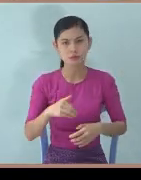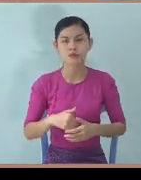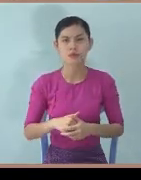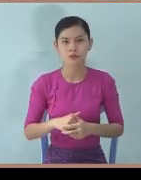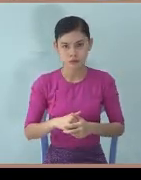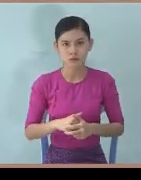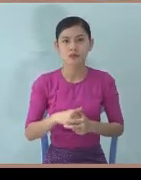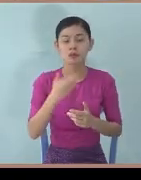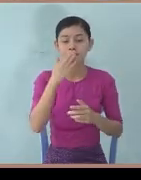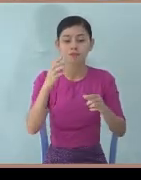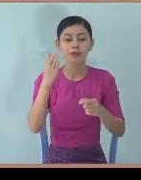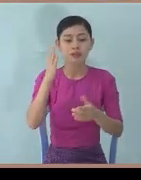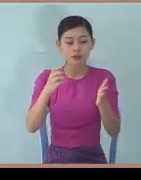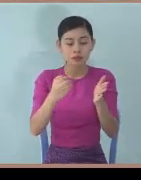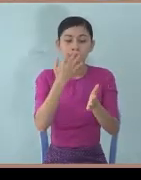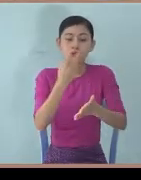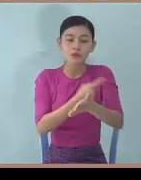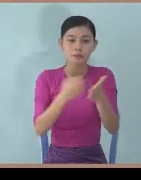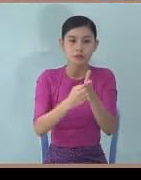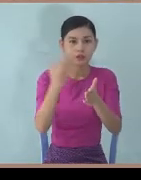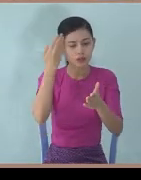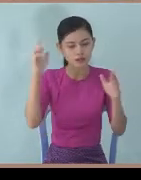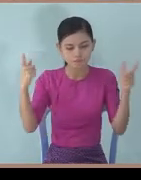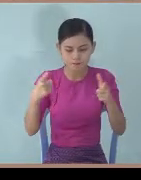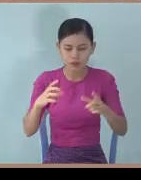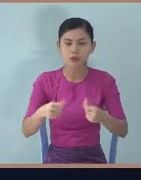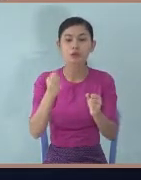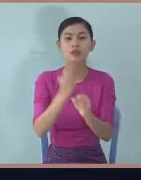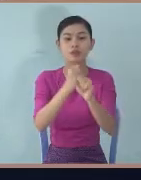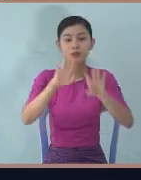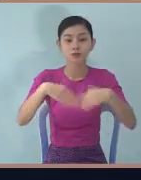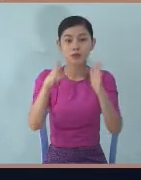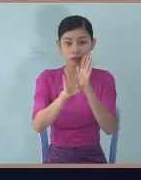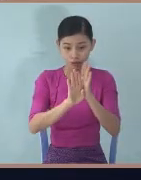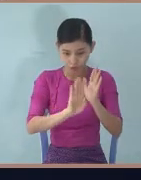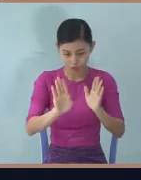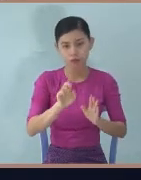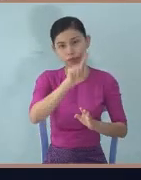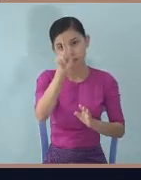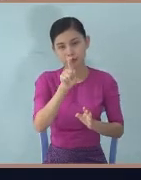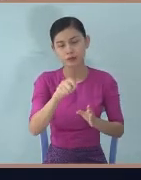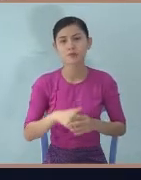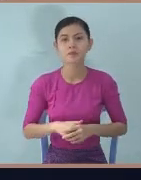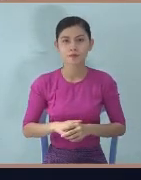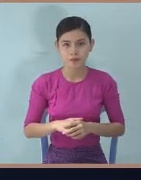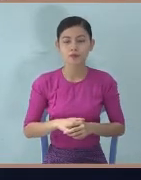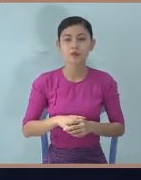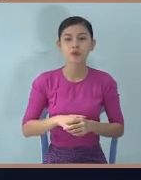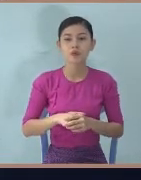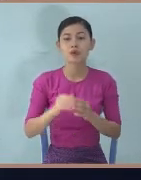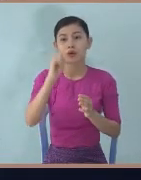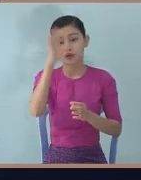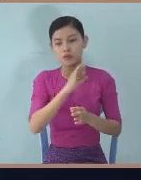တော့ဒီအာတင်းချုံမှုအာတင်းချုံဖို့ရောခုအာနီလာနဲ့ဘယ်လိုမျိုးဆောင်ရွက်နေတယ်လဲပေါ့နော်ဒီရှိအာကျွန်တော်အာပူတာဝ